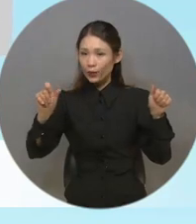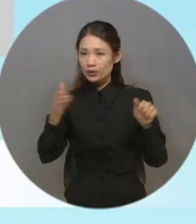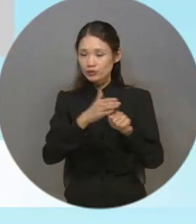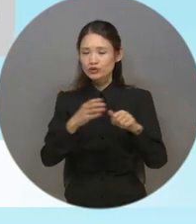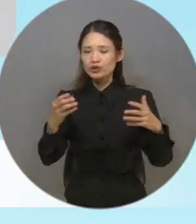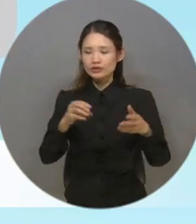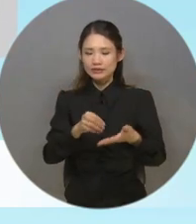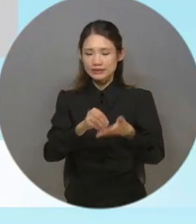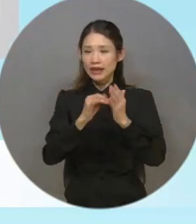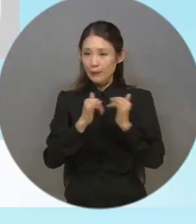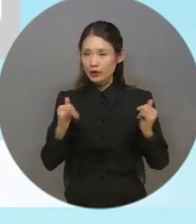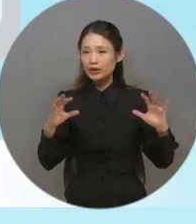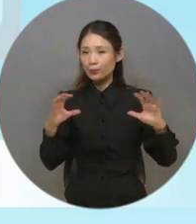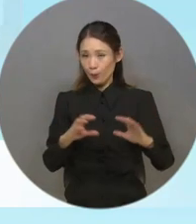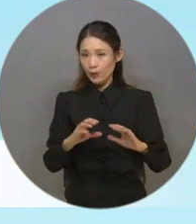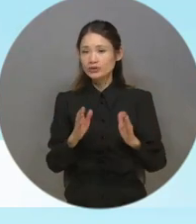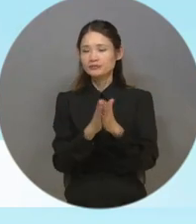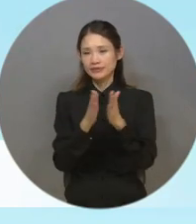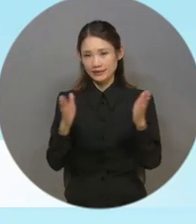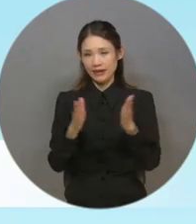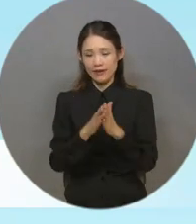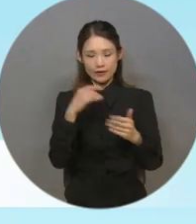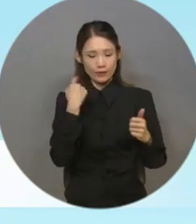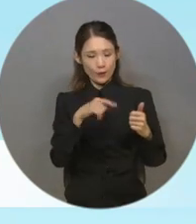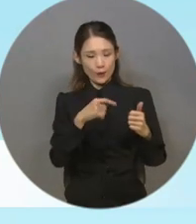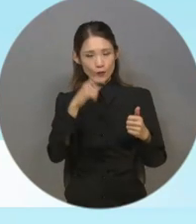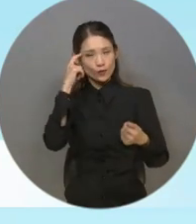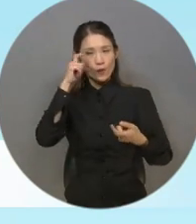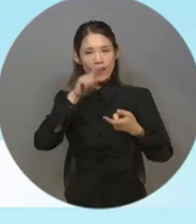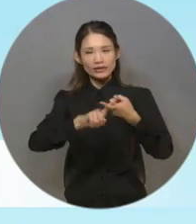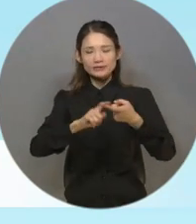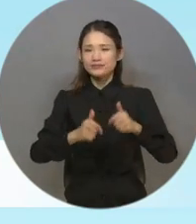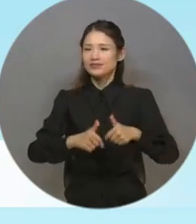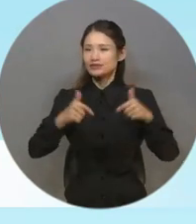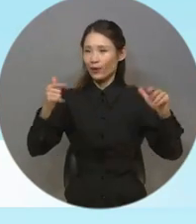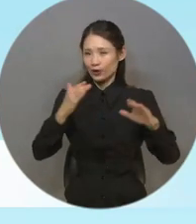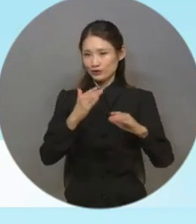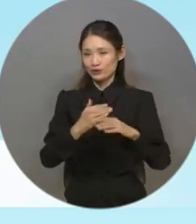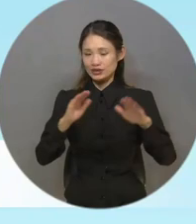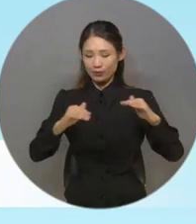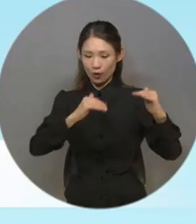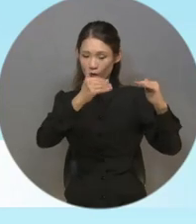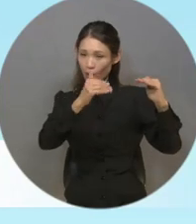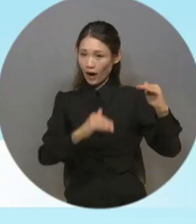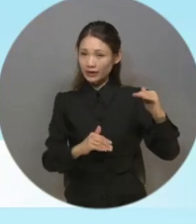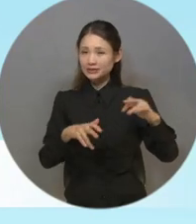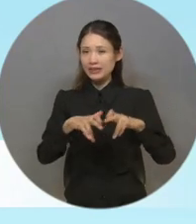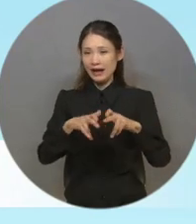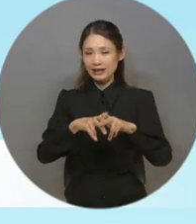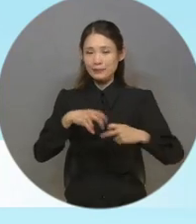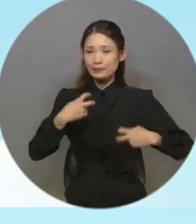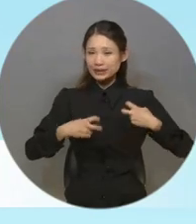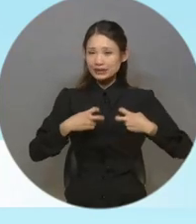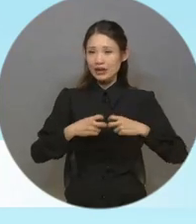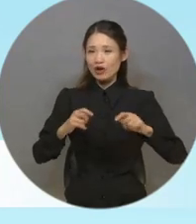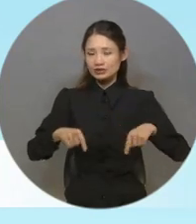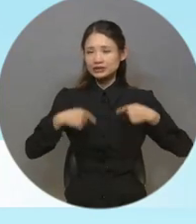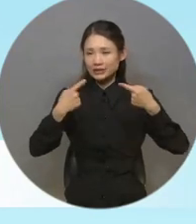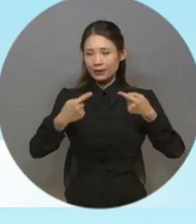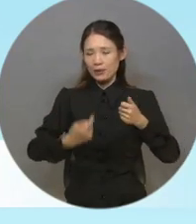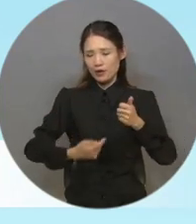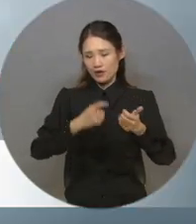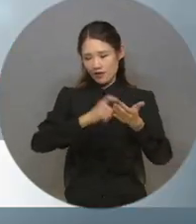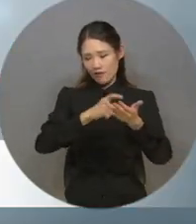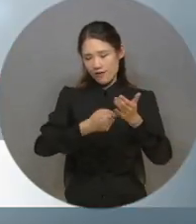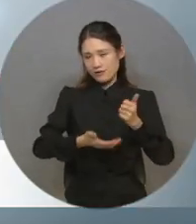시작한 가운데 교육에 대한 많은 관심이 쏟아지고 있습니다 이번 과정은 장애인의 미디어 참여를 촉진시키고